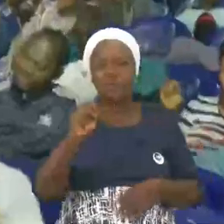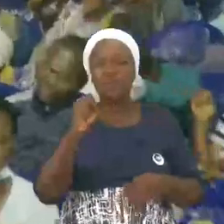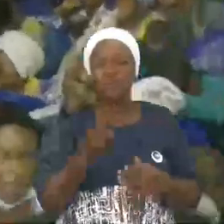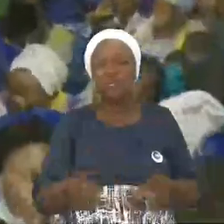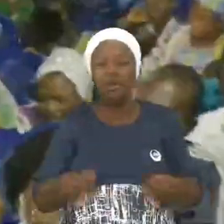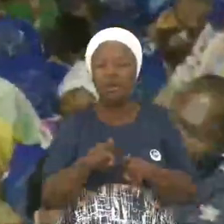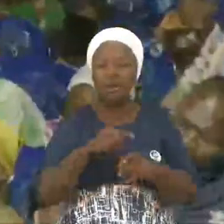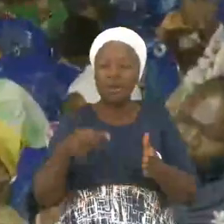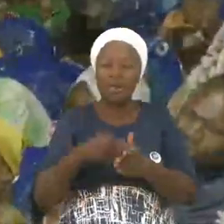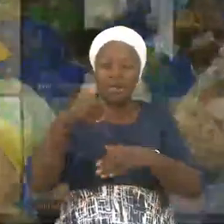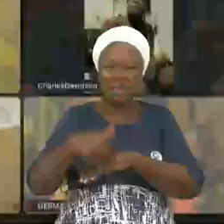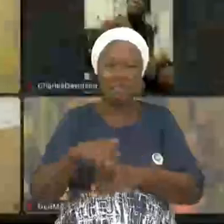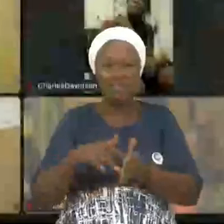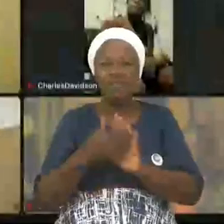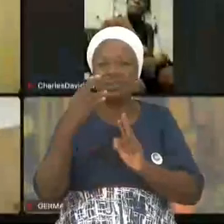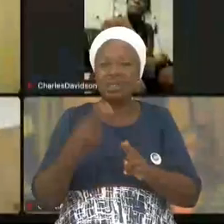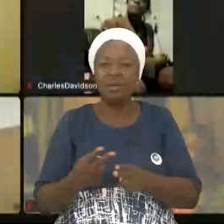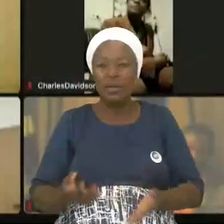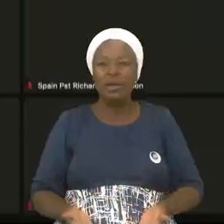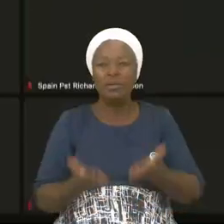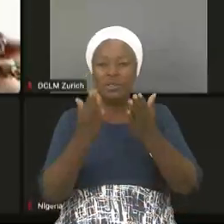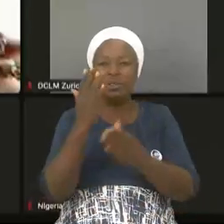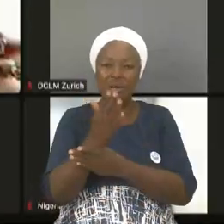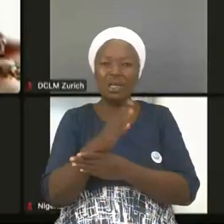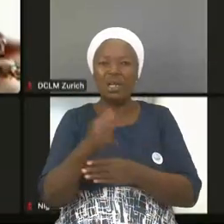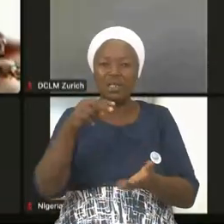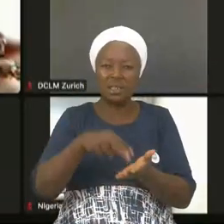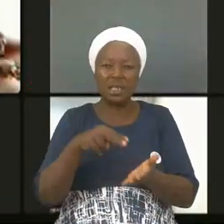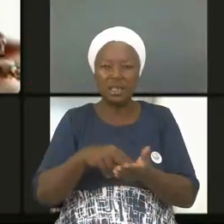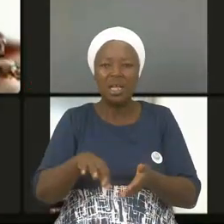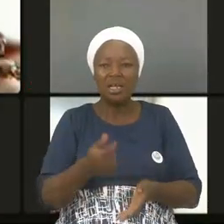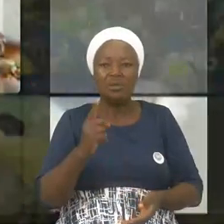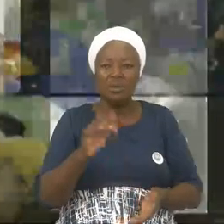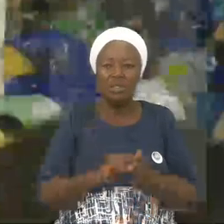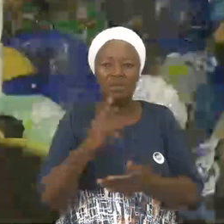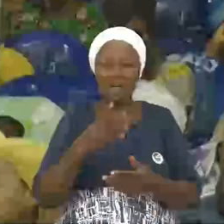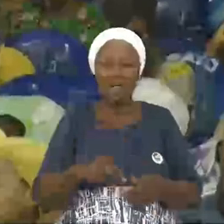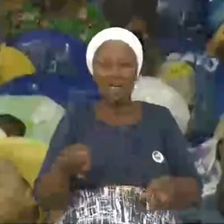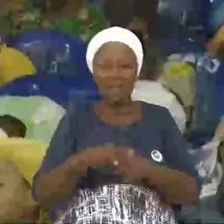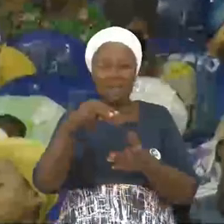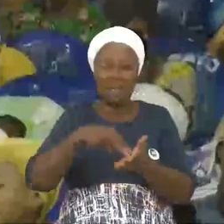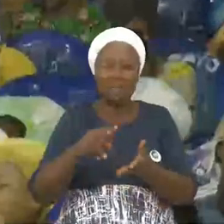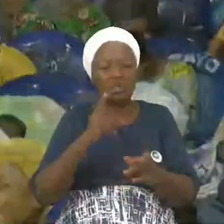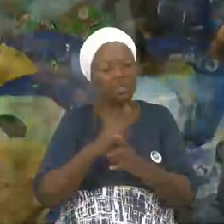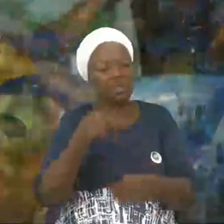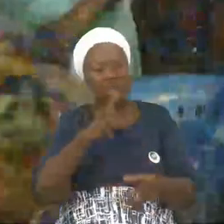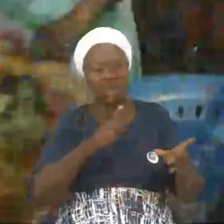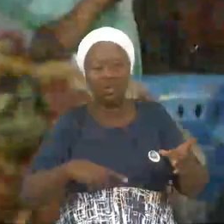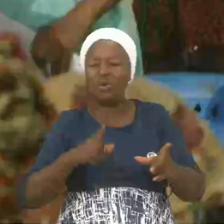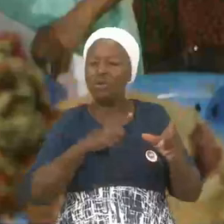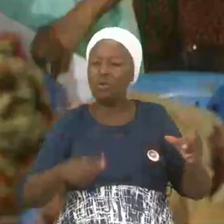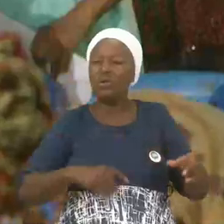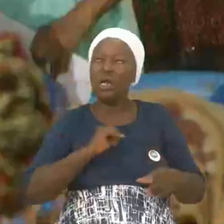sa vie éternelle sera aussi à toi, même ce soir. Lève ta main et mets-toi debout partout où tu es. Comme